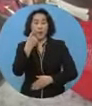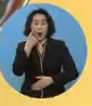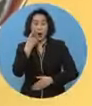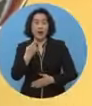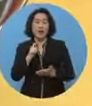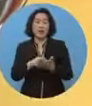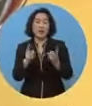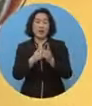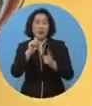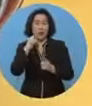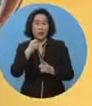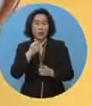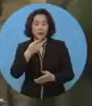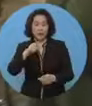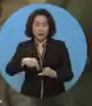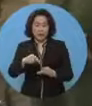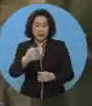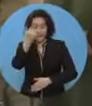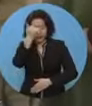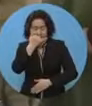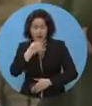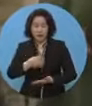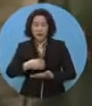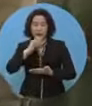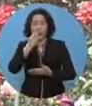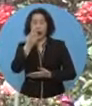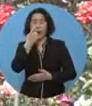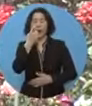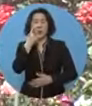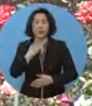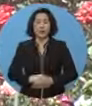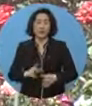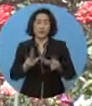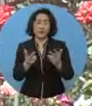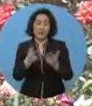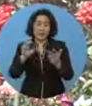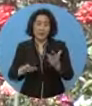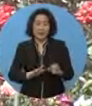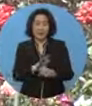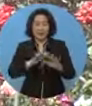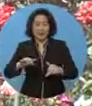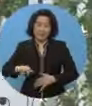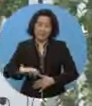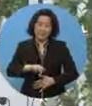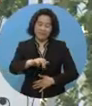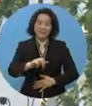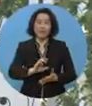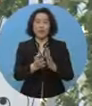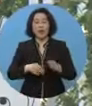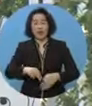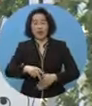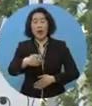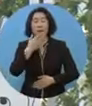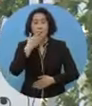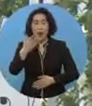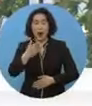쉽게 접할 수 없는 차 예절도 배울 수 있습니다 곡성에서 는 사랑하는 사람과 꽃길을 건 이며 추억의